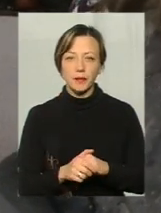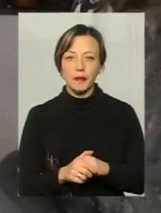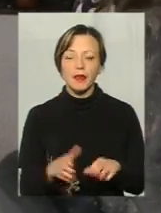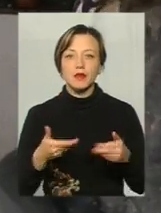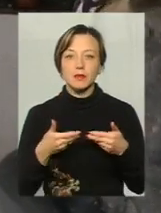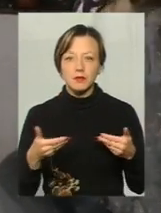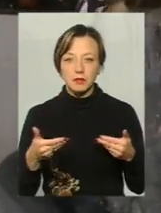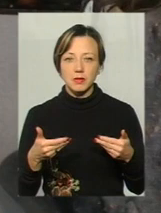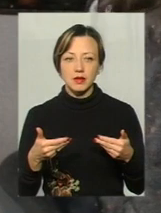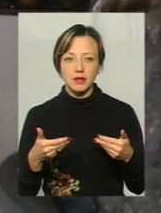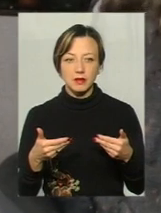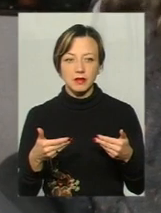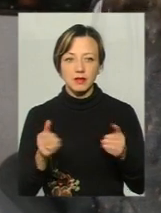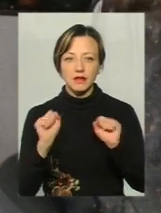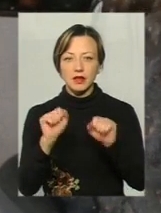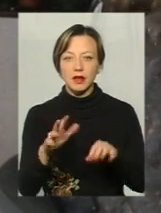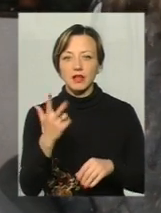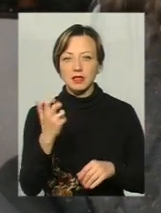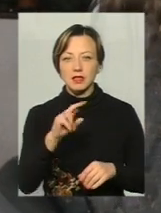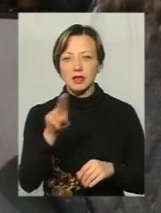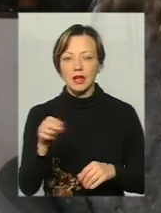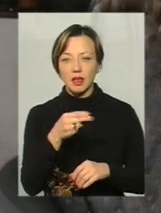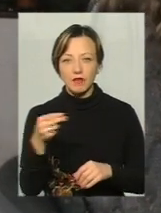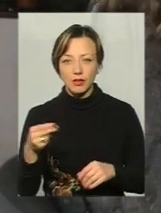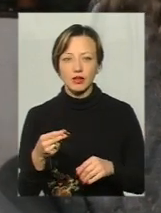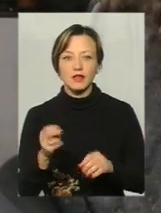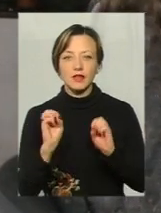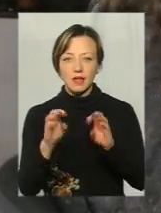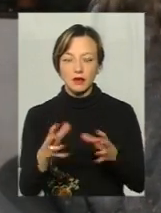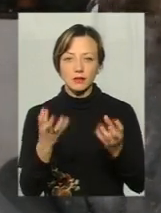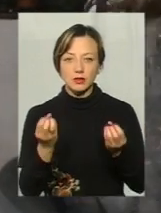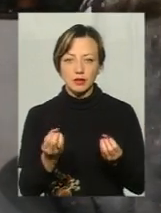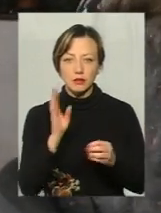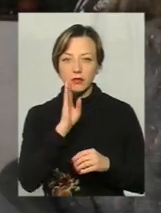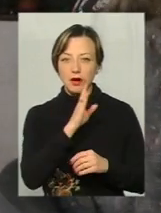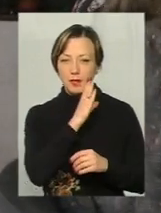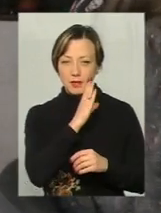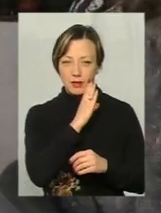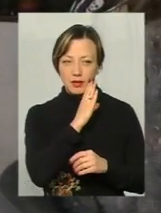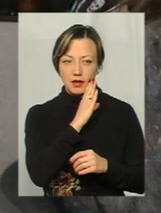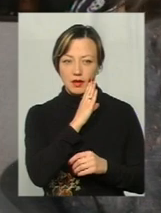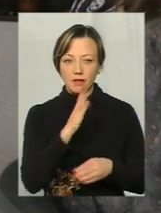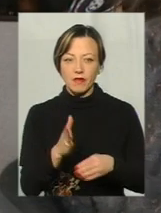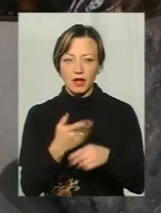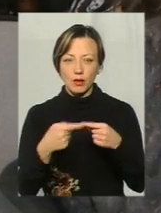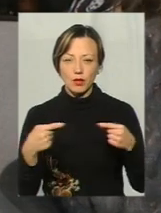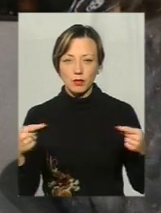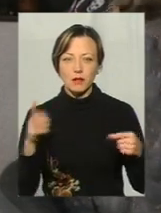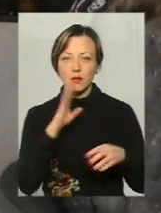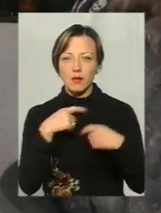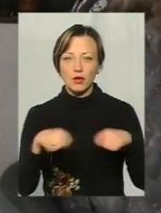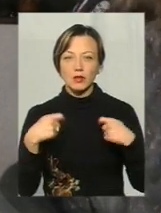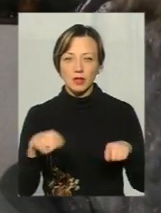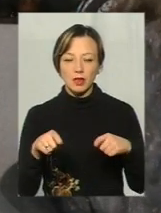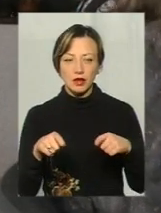їй довідали вже 300 євро і віддаємо її мамі вироби. Вона продає